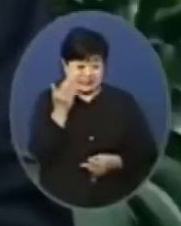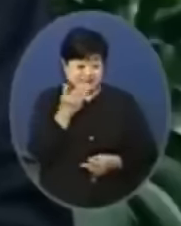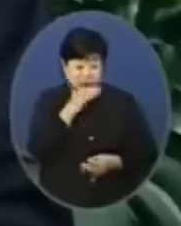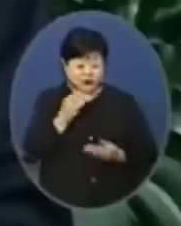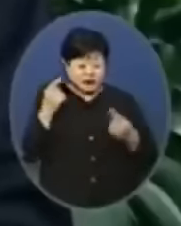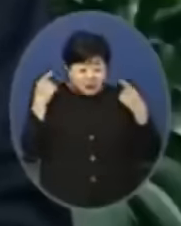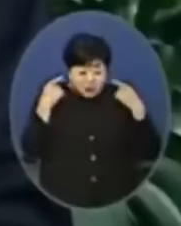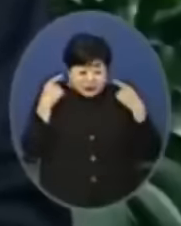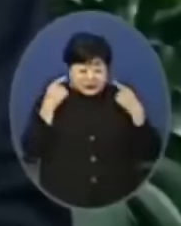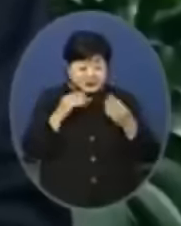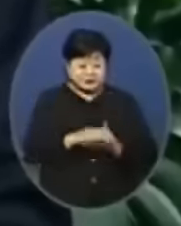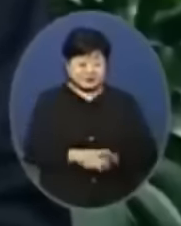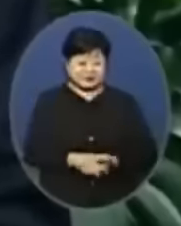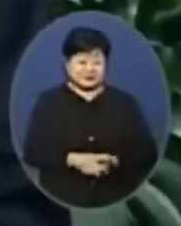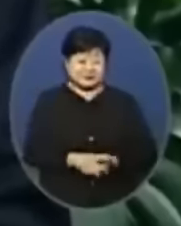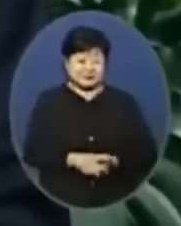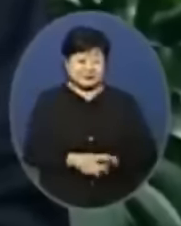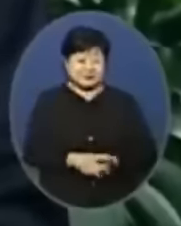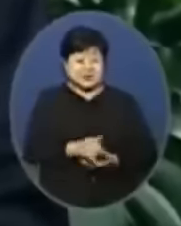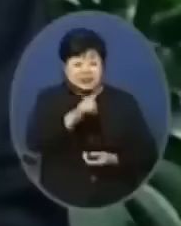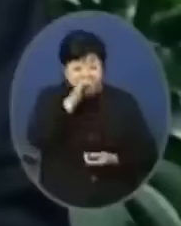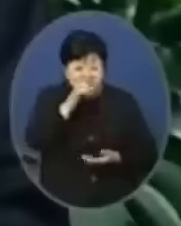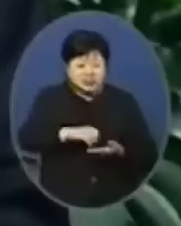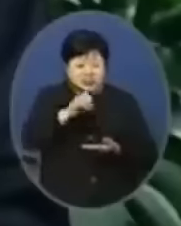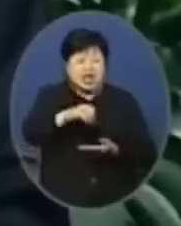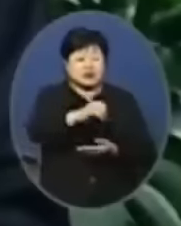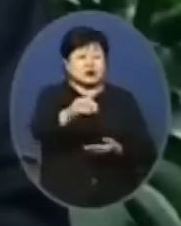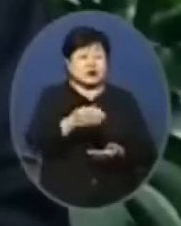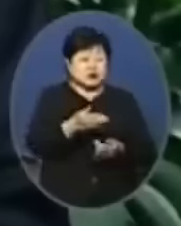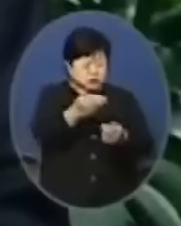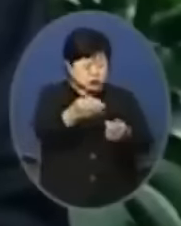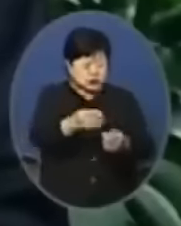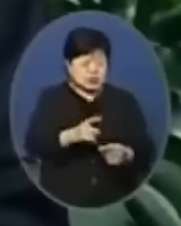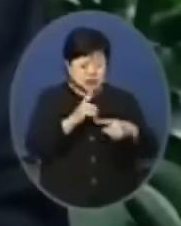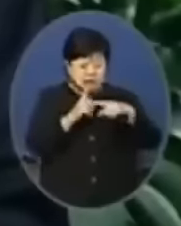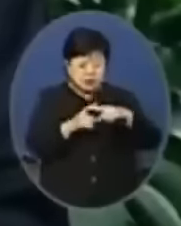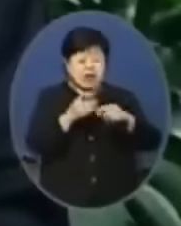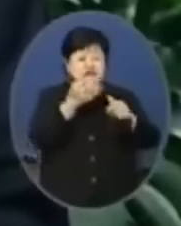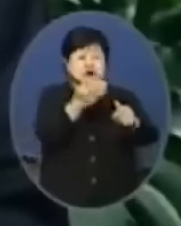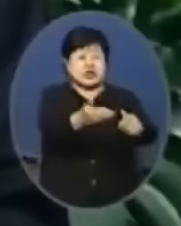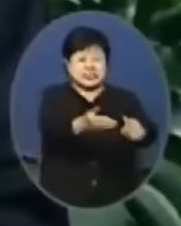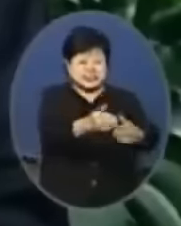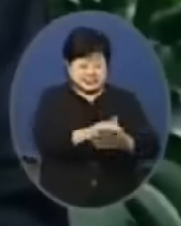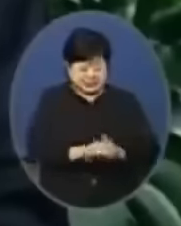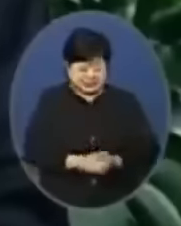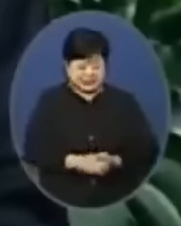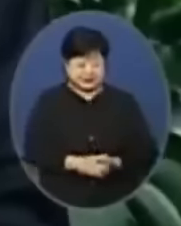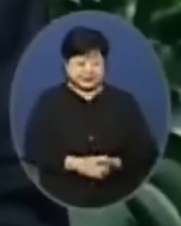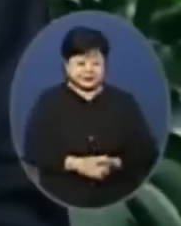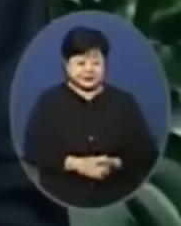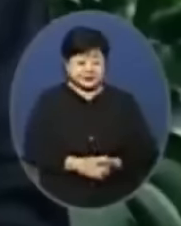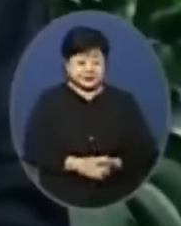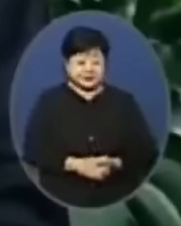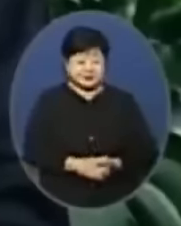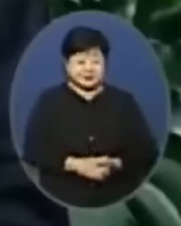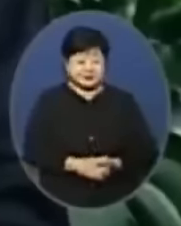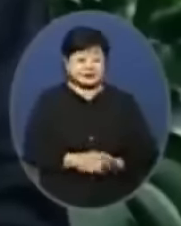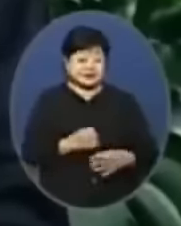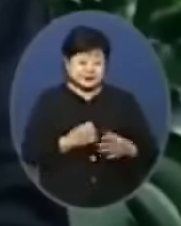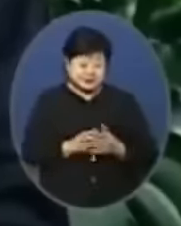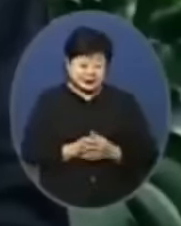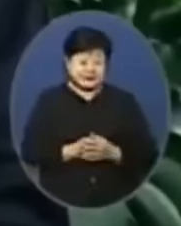복된 소식이라는 것은 있는 것을 나누어 플러스 인생을 만들어줄 때 복된 소식을 전하는 것입니다.